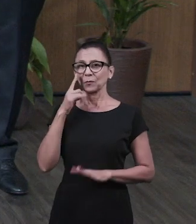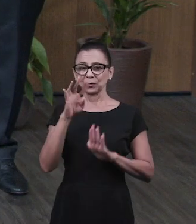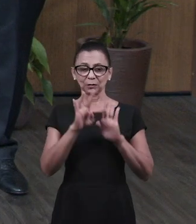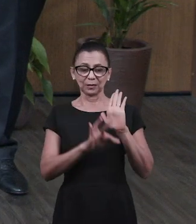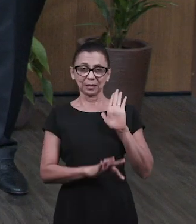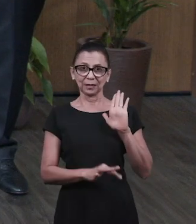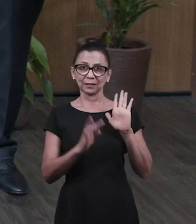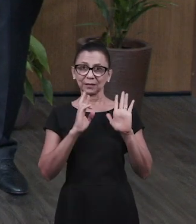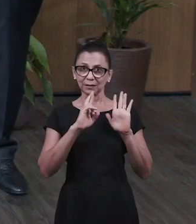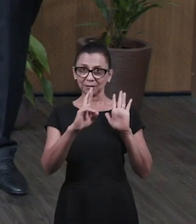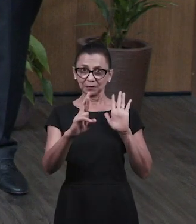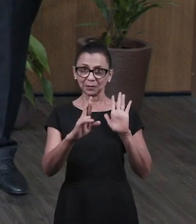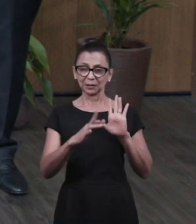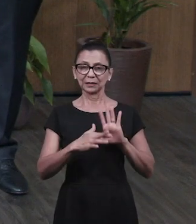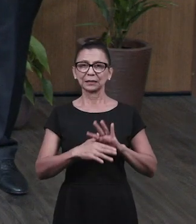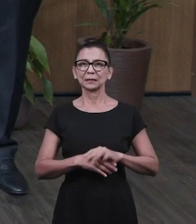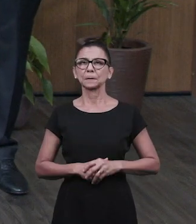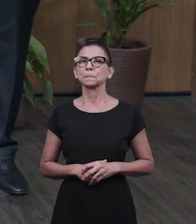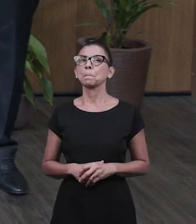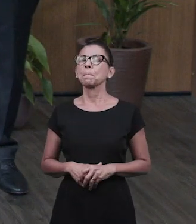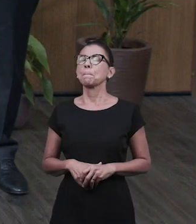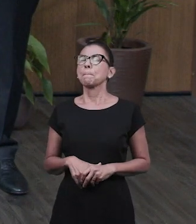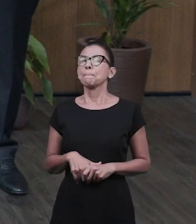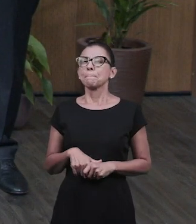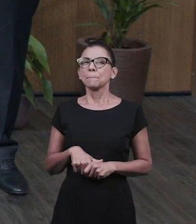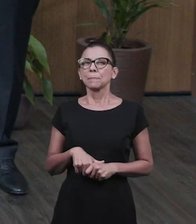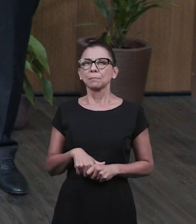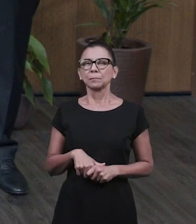La réponse commence ici dans ce texte.